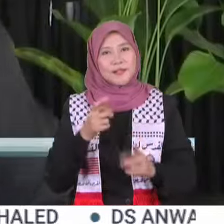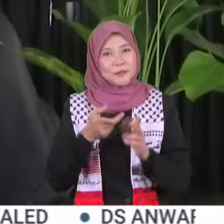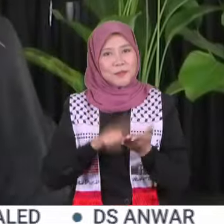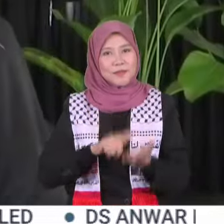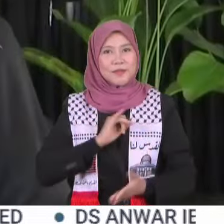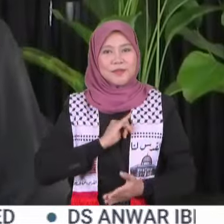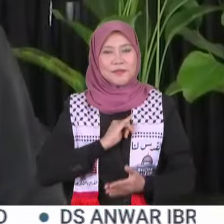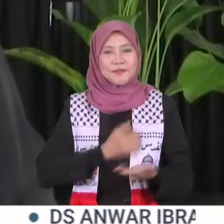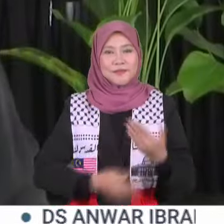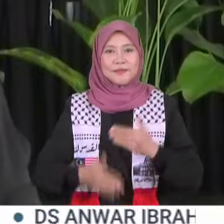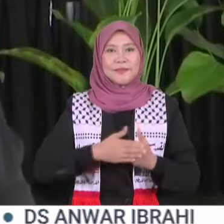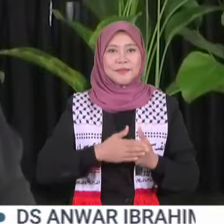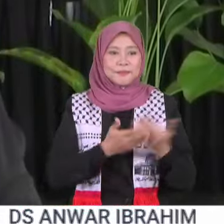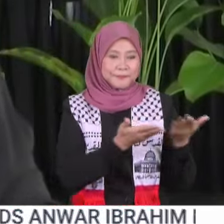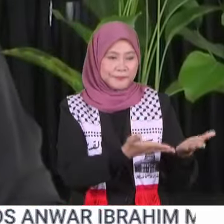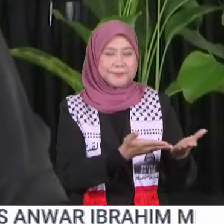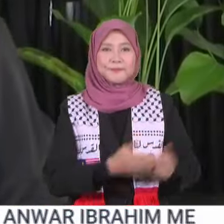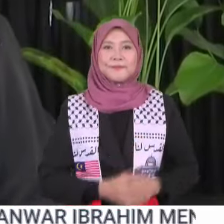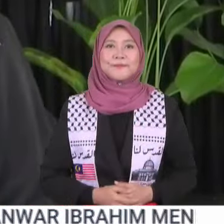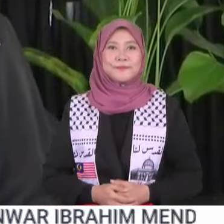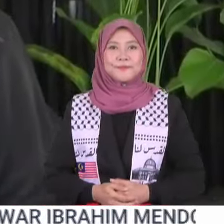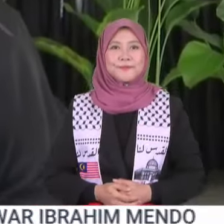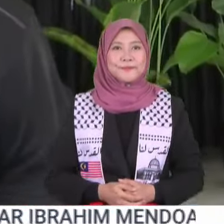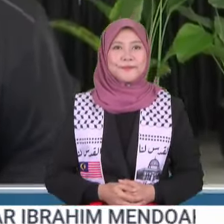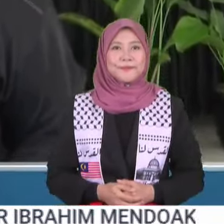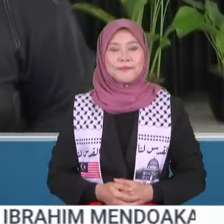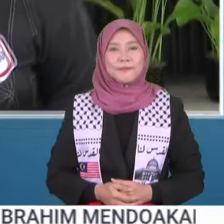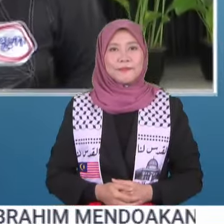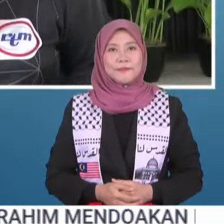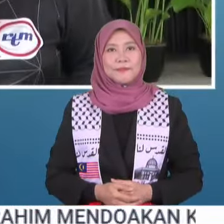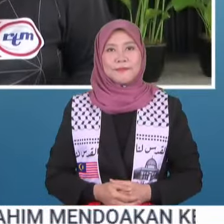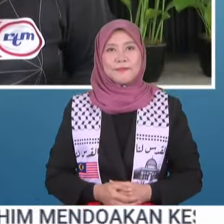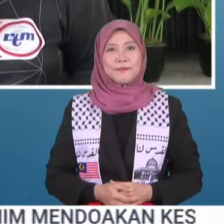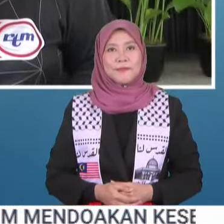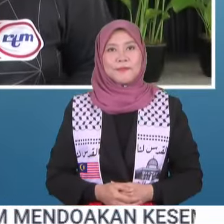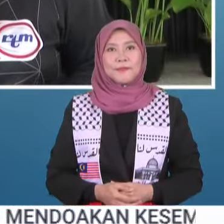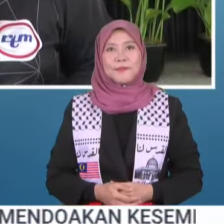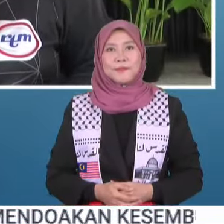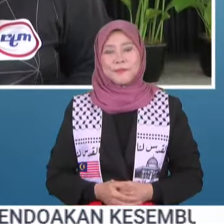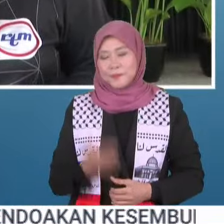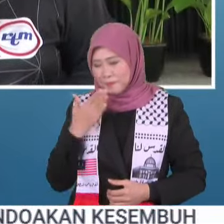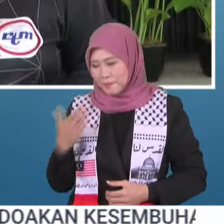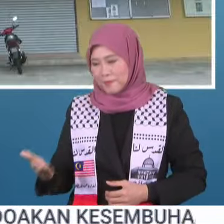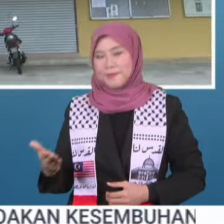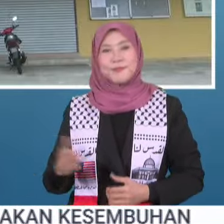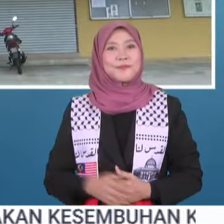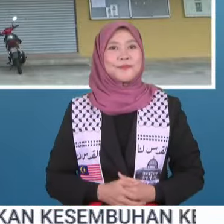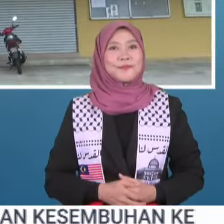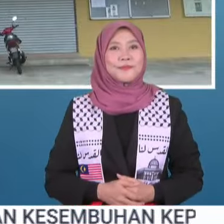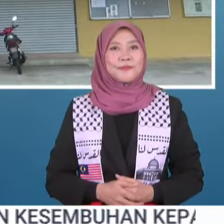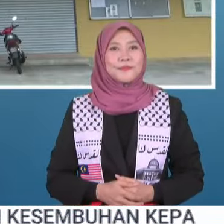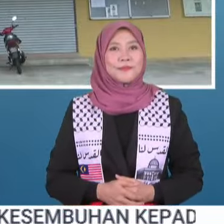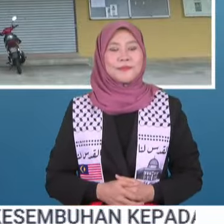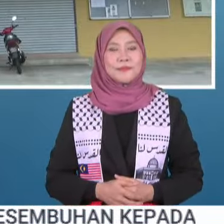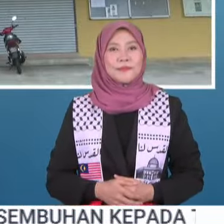saya. Kembali bersama rakan setugas. Silakan. Baik, terima kasih Zanaria.